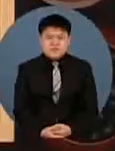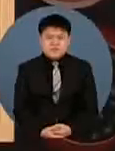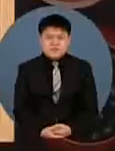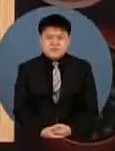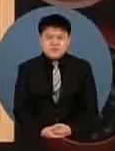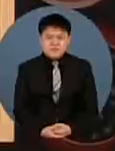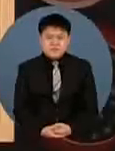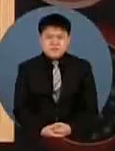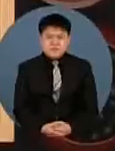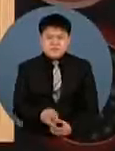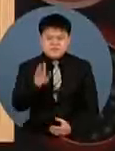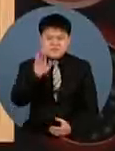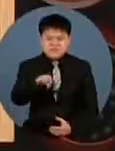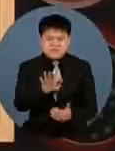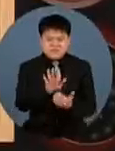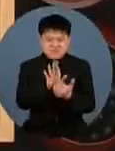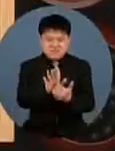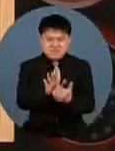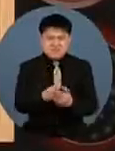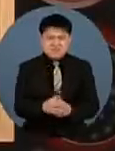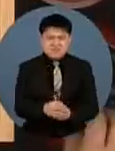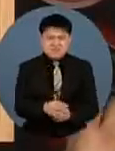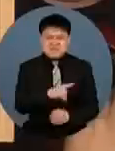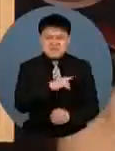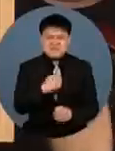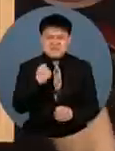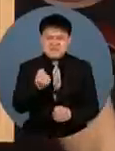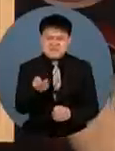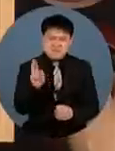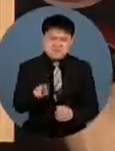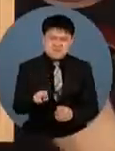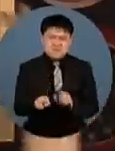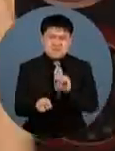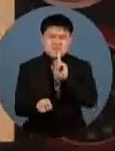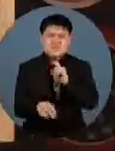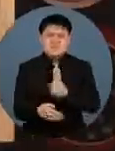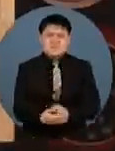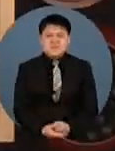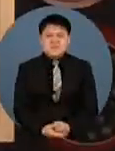눌러 막아서 최강수로 도전을 합니다.